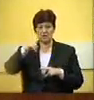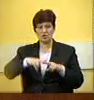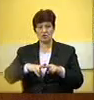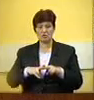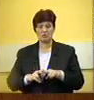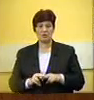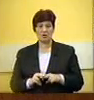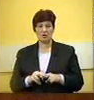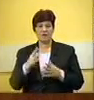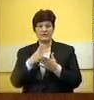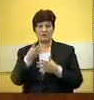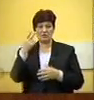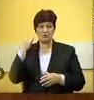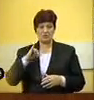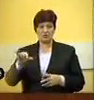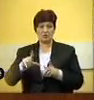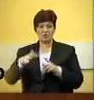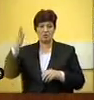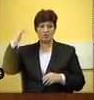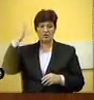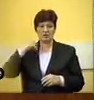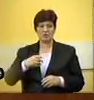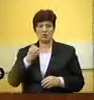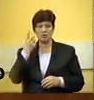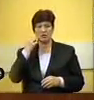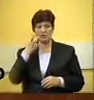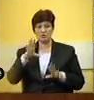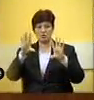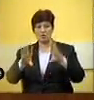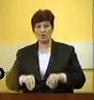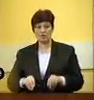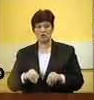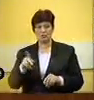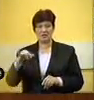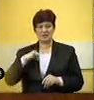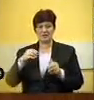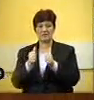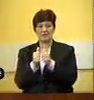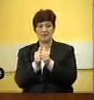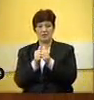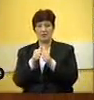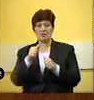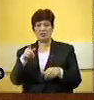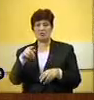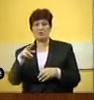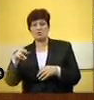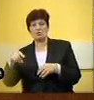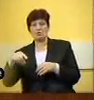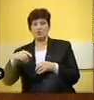rešeno već 20 godina unazad od kad su ugašene, da kažem, interesne zajednice, SIZ-ovi